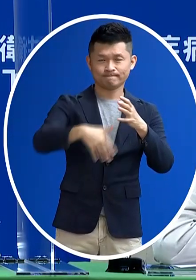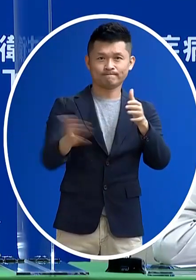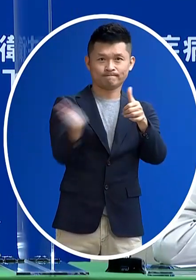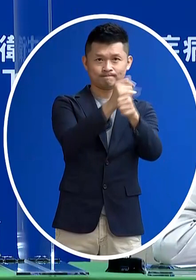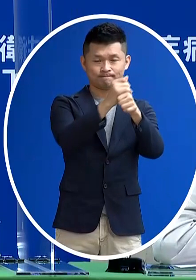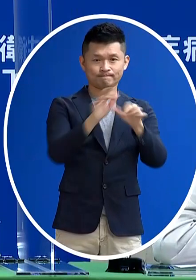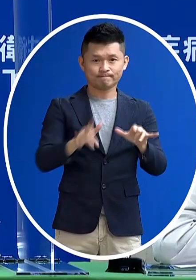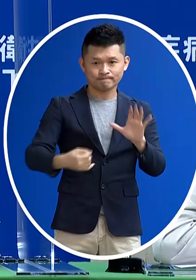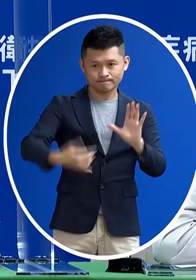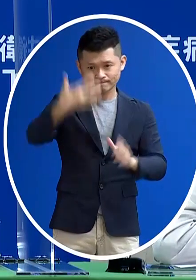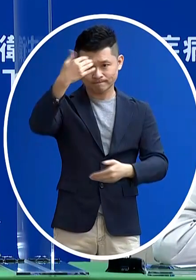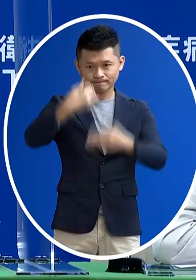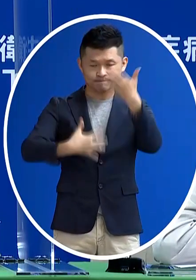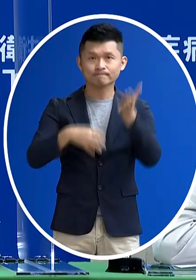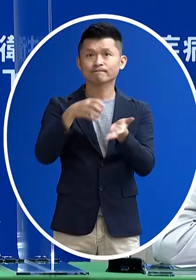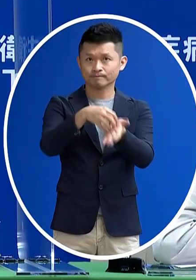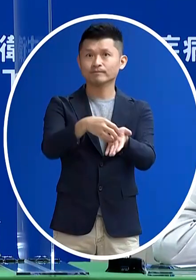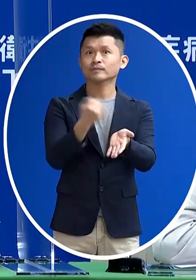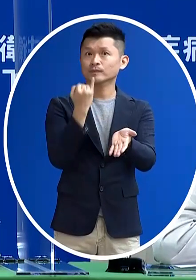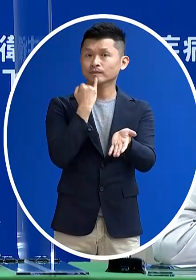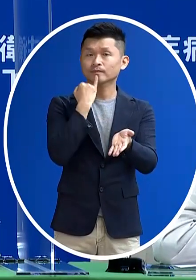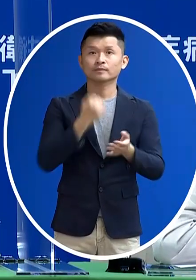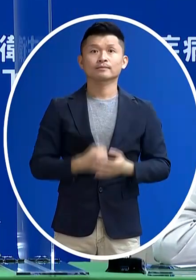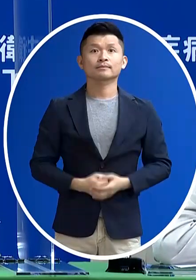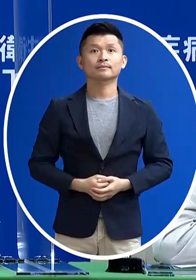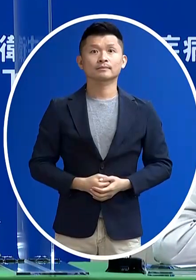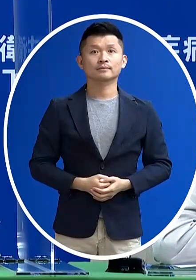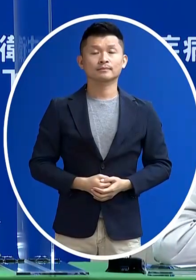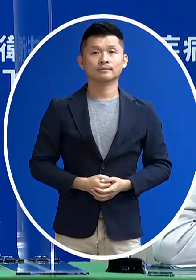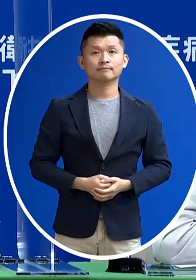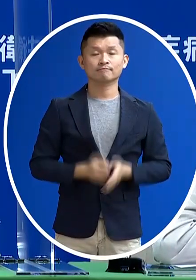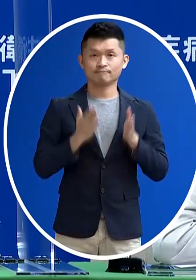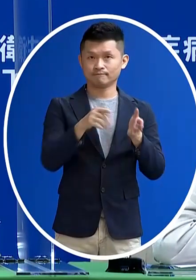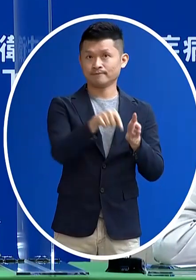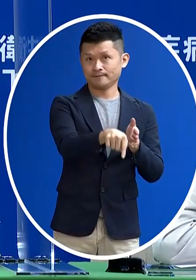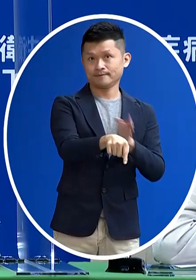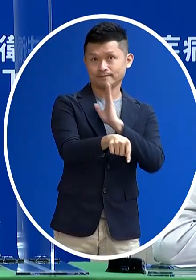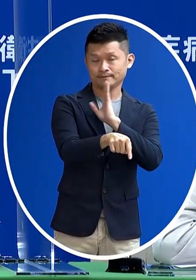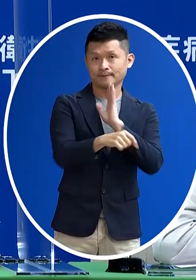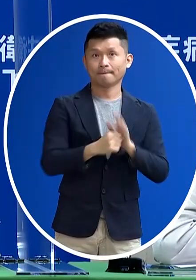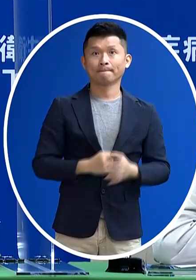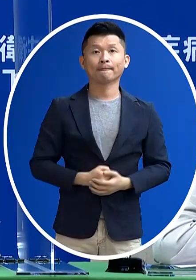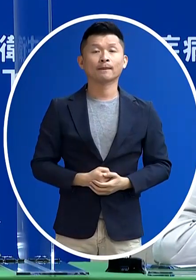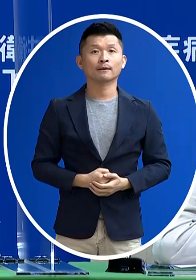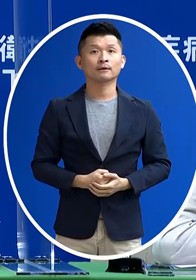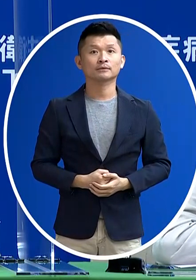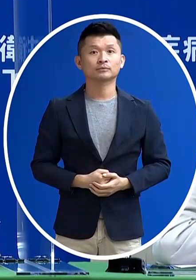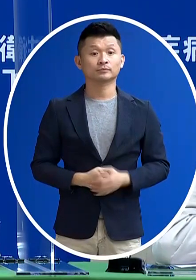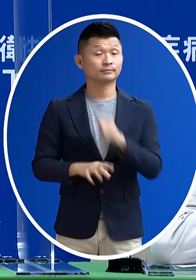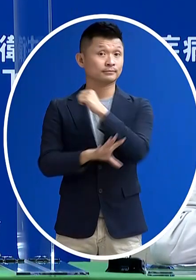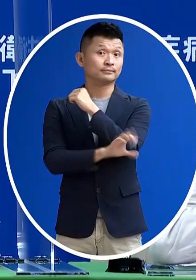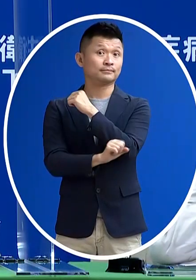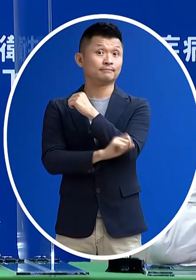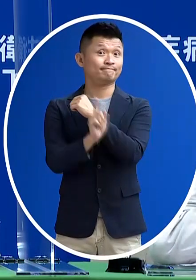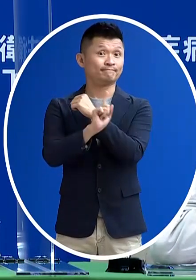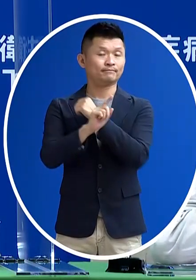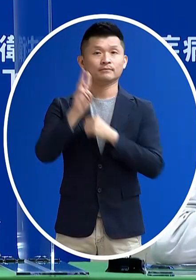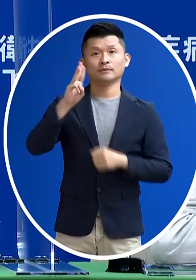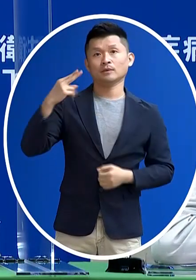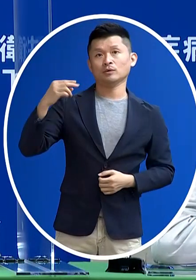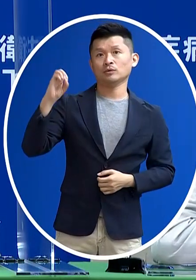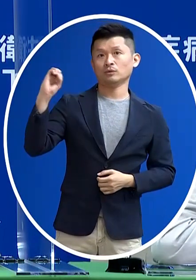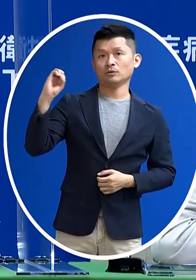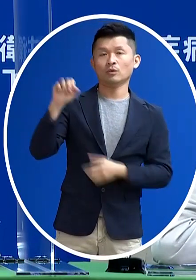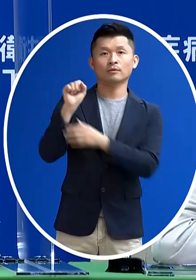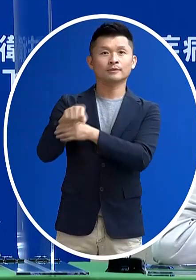用那所以这个是就这一块那当然，基础是以 WHO